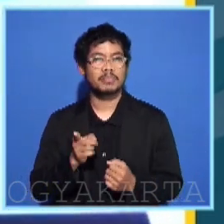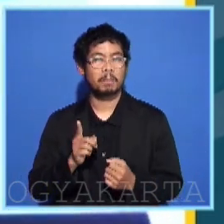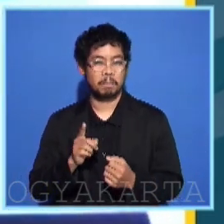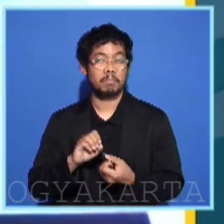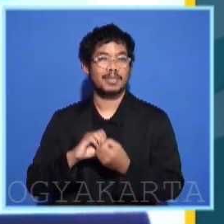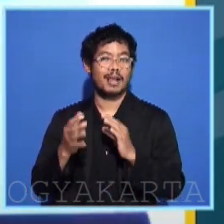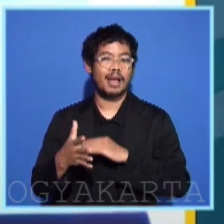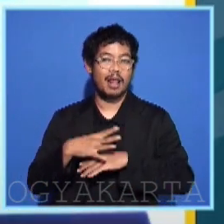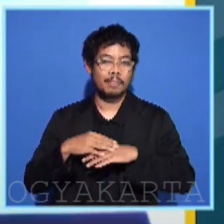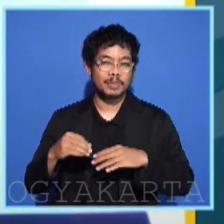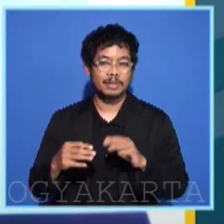non alam maupun konflik sosial